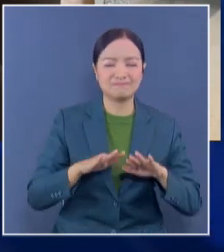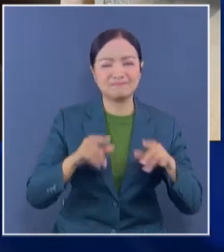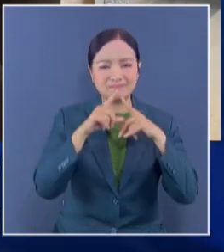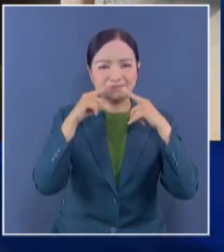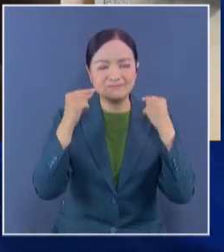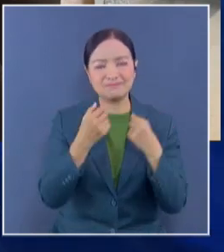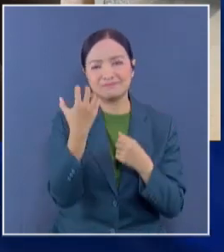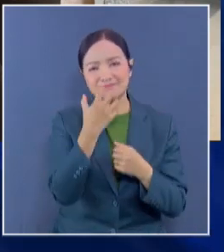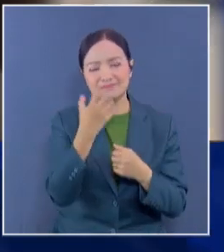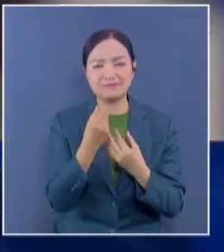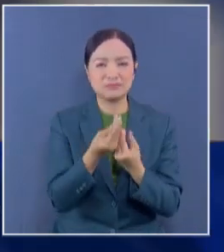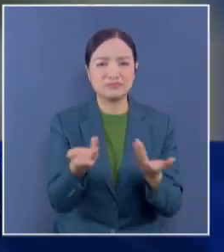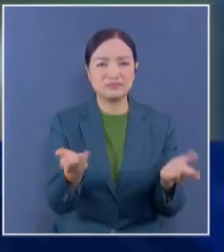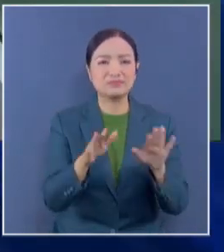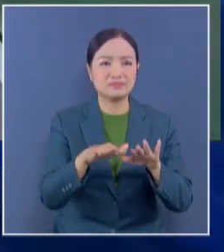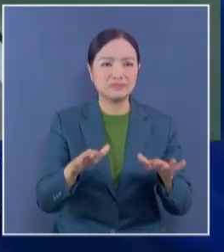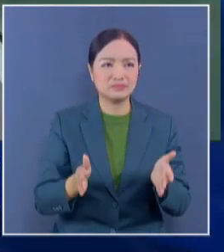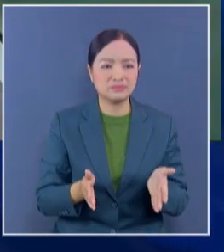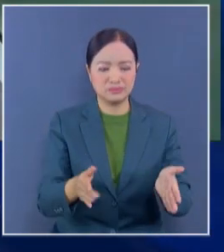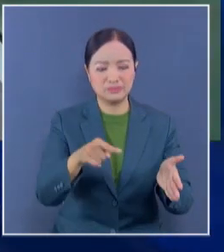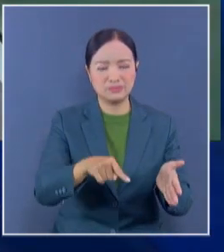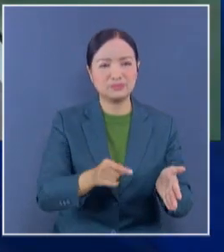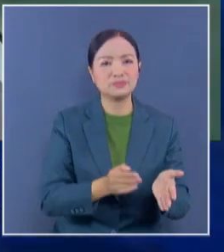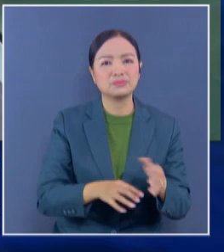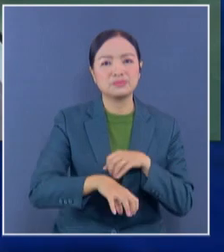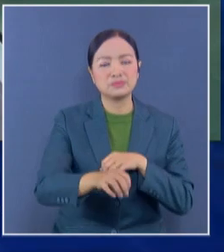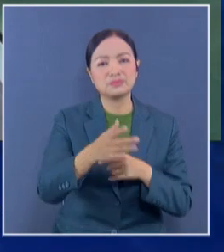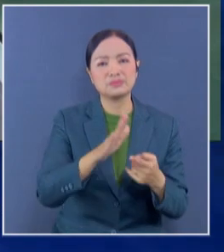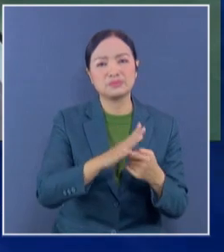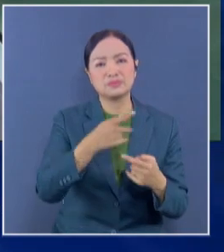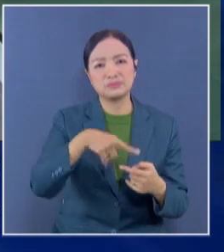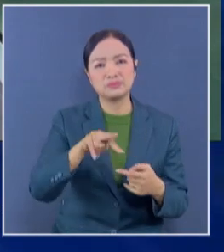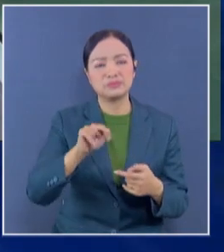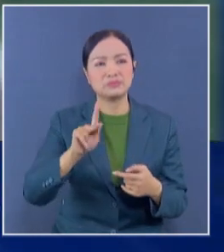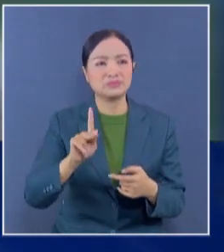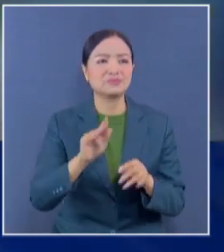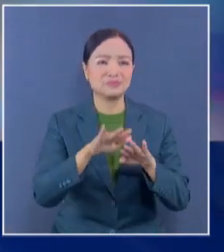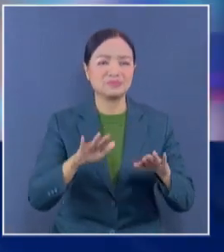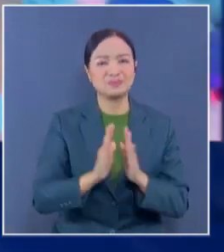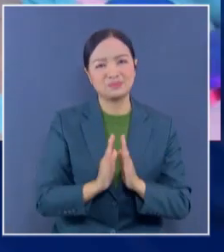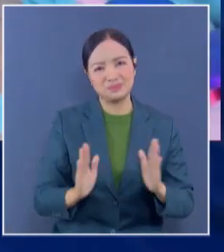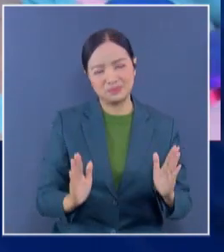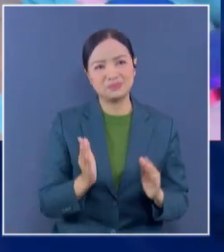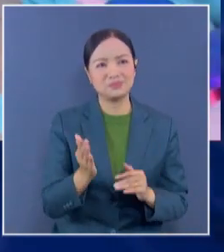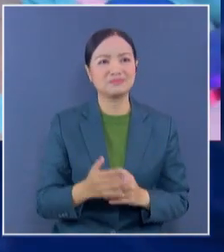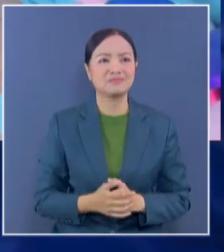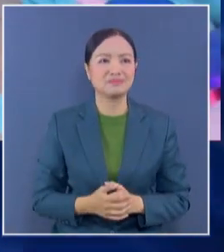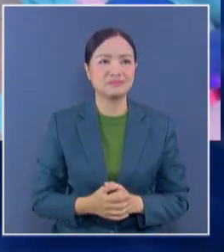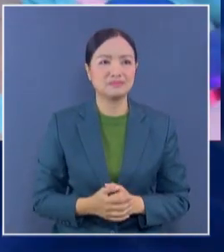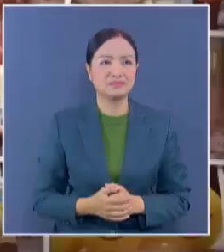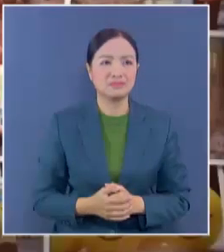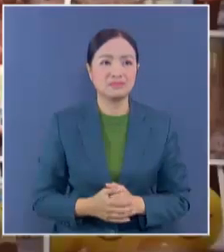อยยิ้มสร้างเสียงโหเราะให้กับแผนกกุมารเวชกรรมเป็นอย่างมากเลยทีเดียวขอบคุณนะครับเรื่องราวดีๆแบบนี้ถ้าคุณผู้ชม